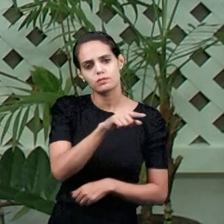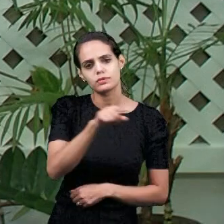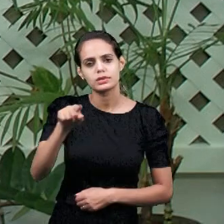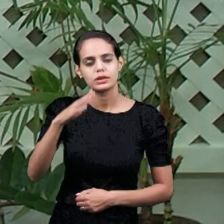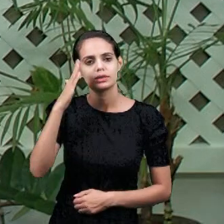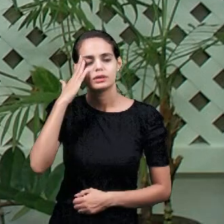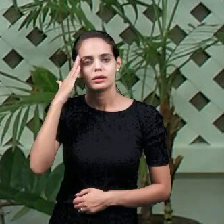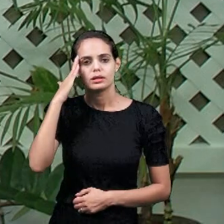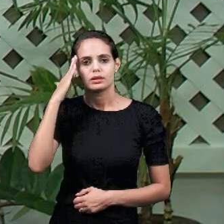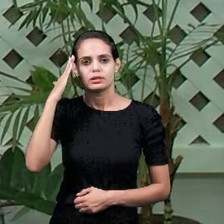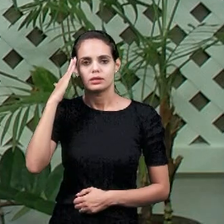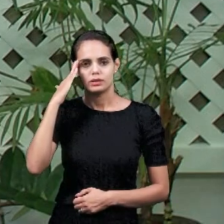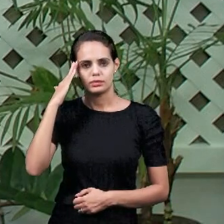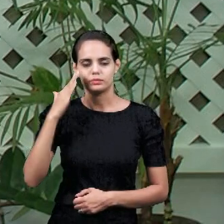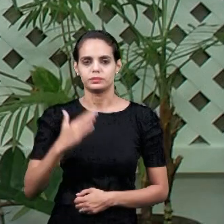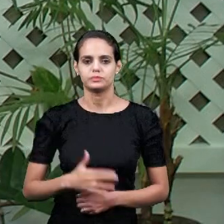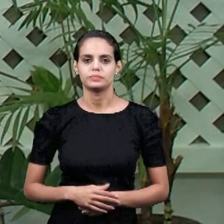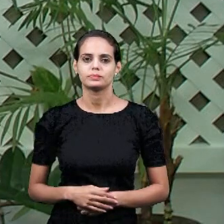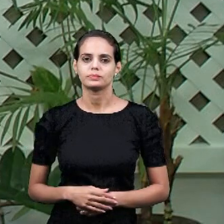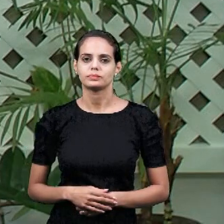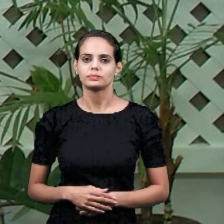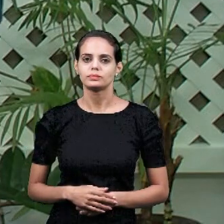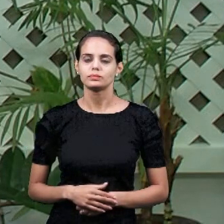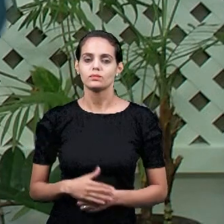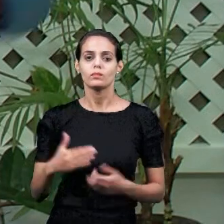se préoccupent pas avec l'école biblique dominicale